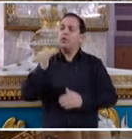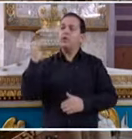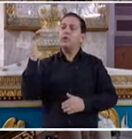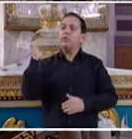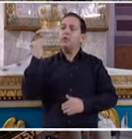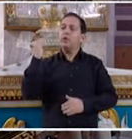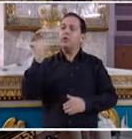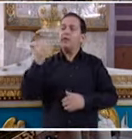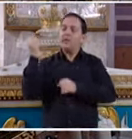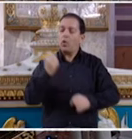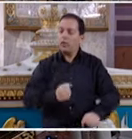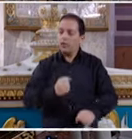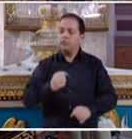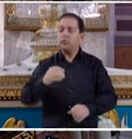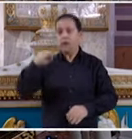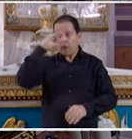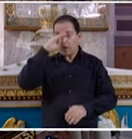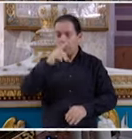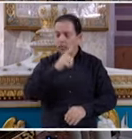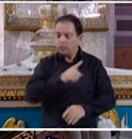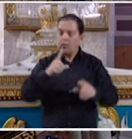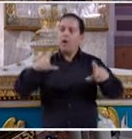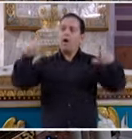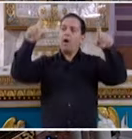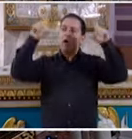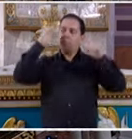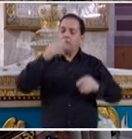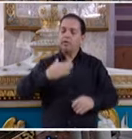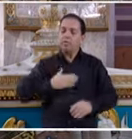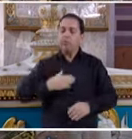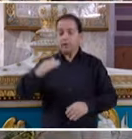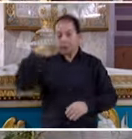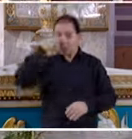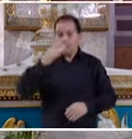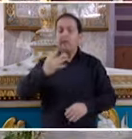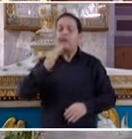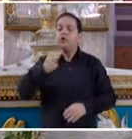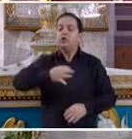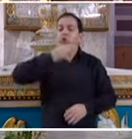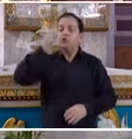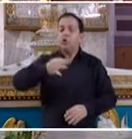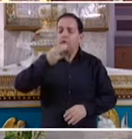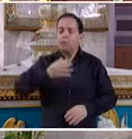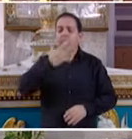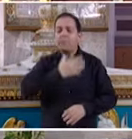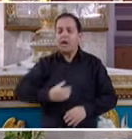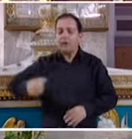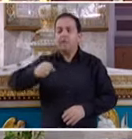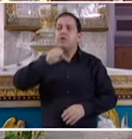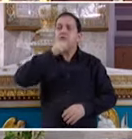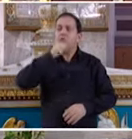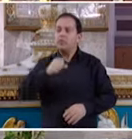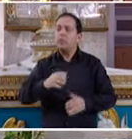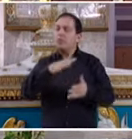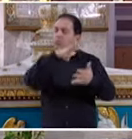Ενίου Αγίνησον, τη μη επιτελούμεν, και των Αγίης Πατρός Ιμών Ιωάννου, Αρχιεπισκόπου, Κωνσταντινούπολεως του Ξωστόμου και πάντων των